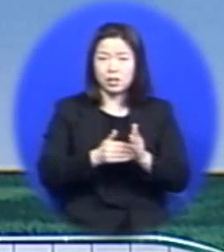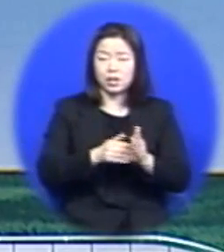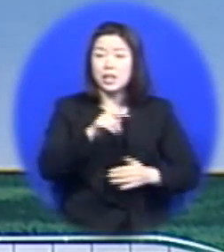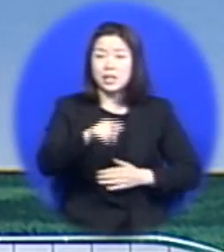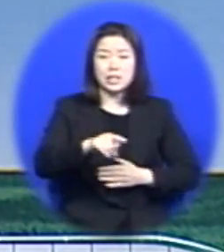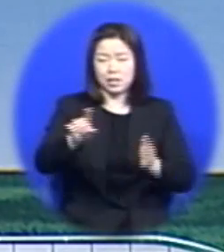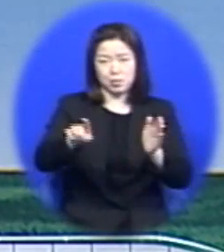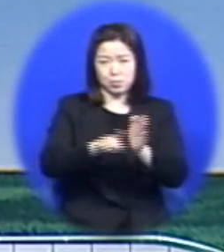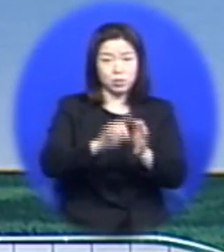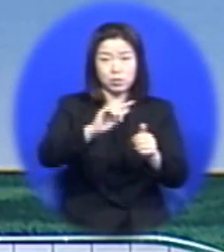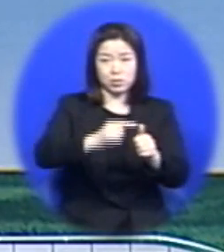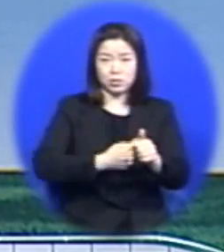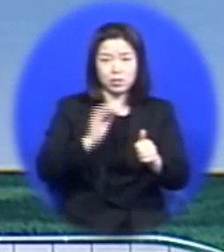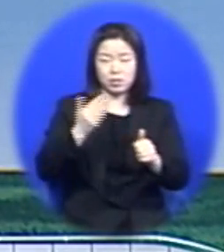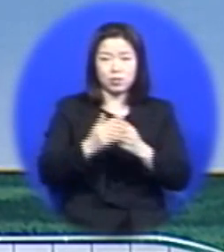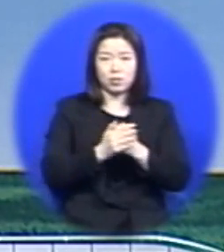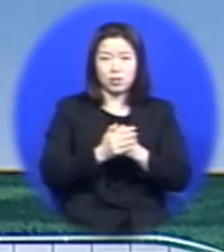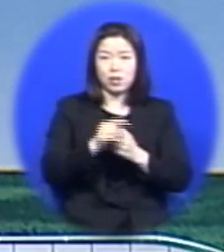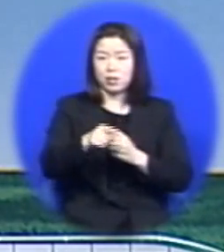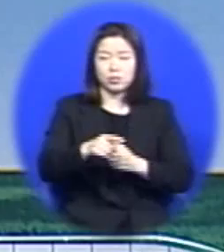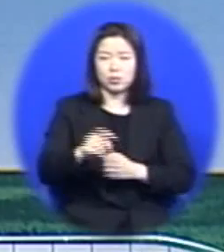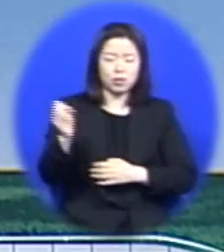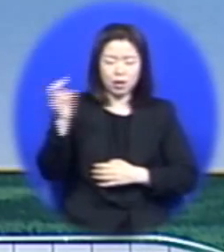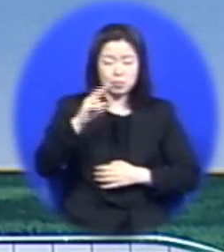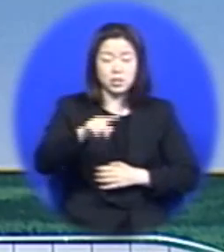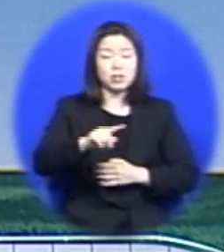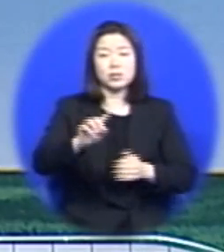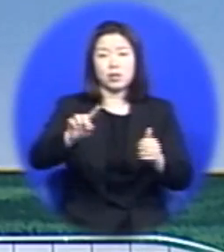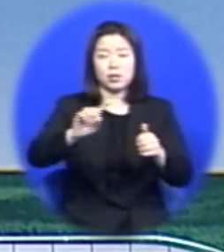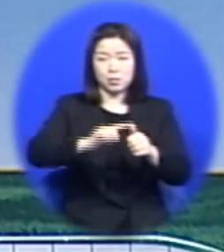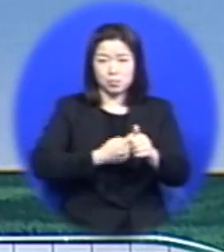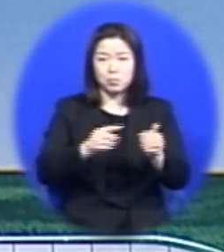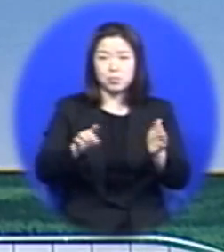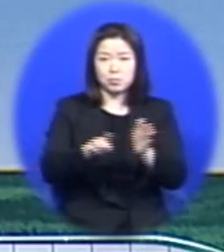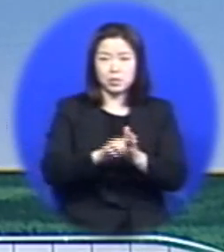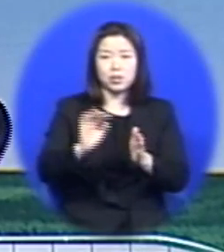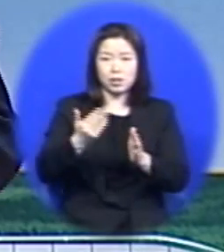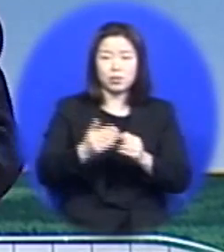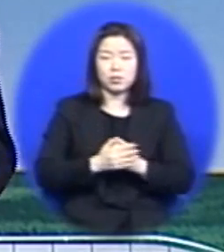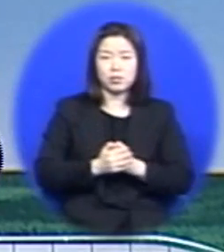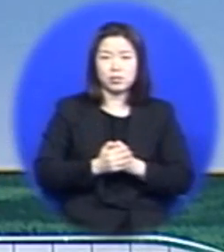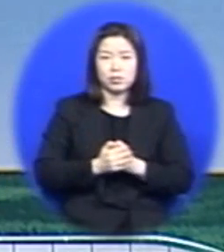그게 믿어지는 거예요. 그냥 갑자기 그게 믿어지는 거예요.